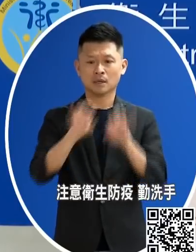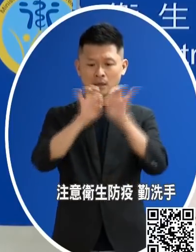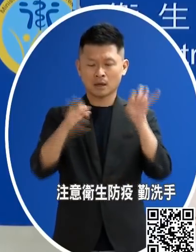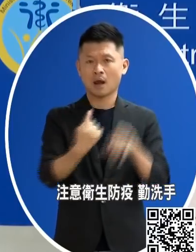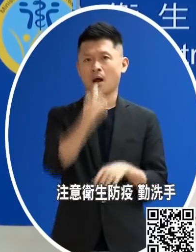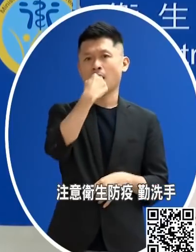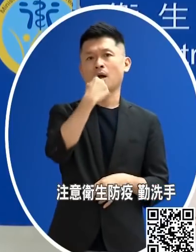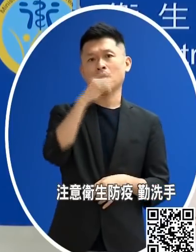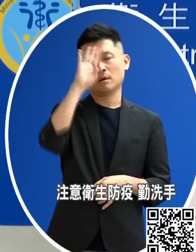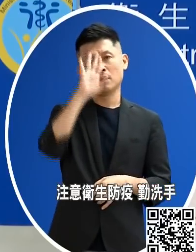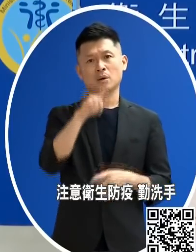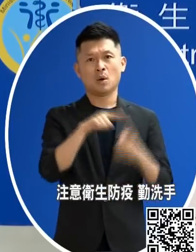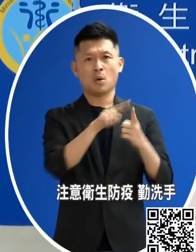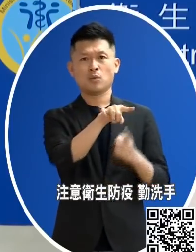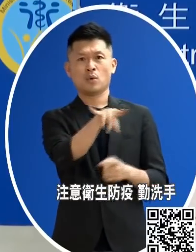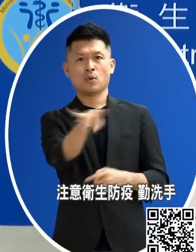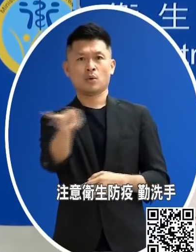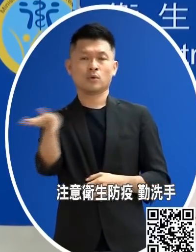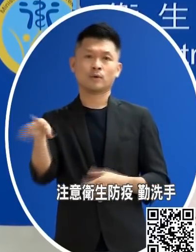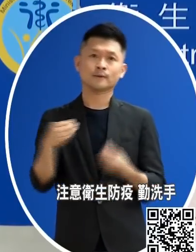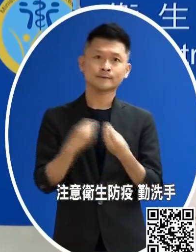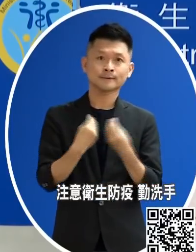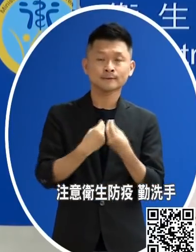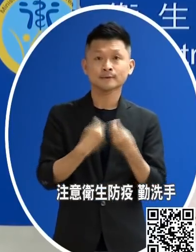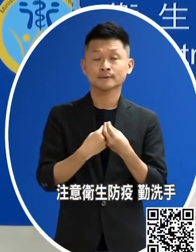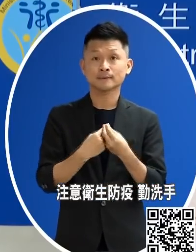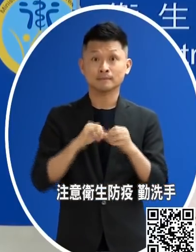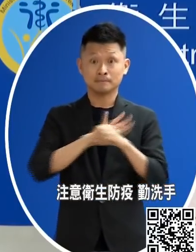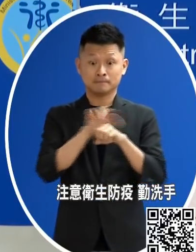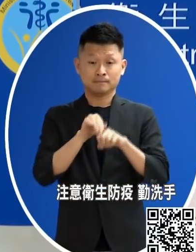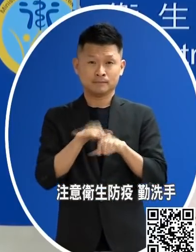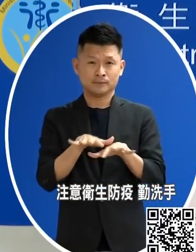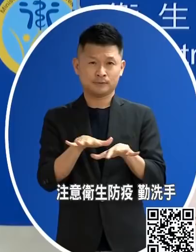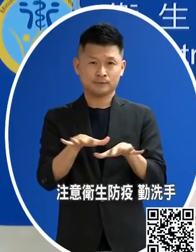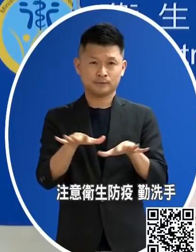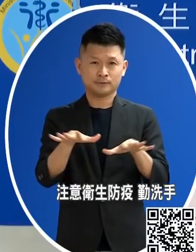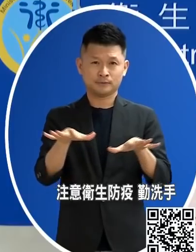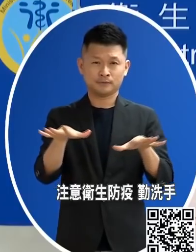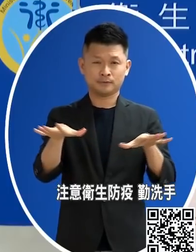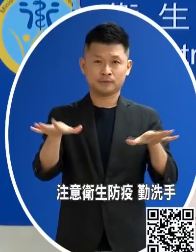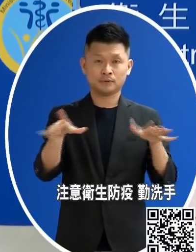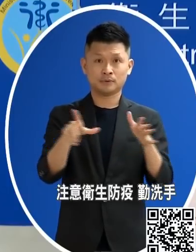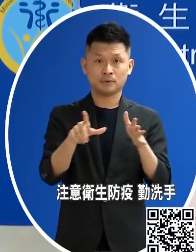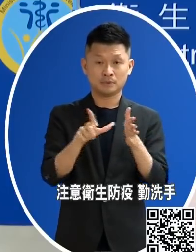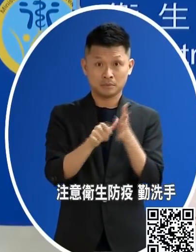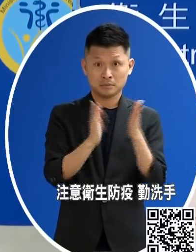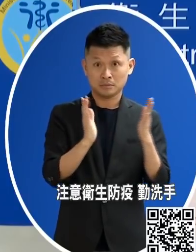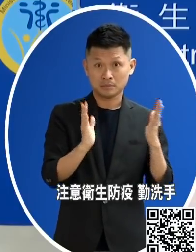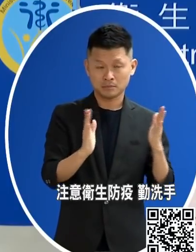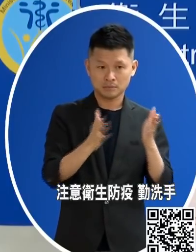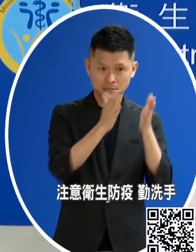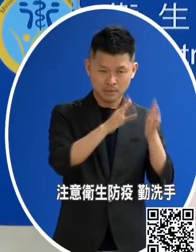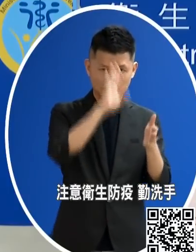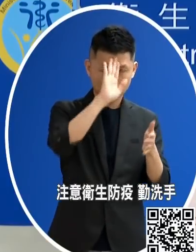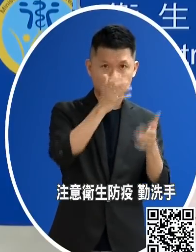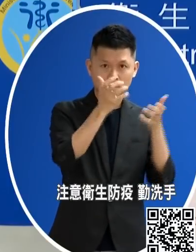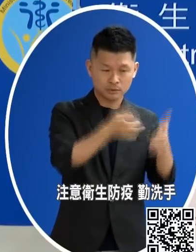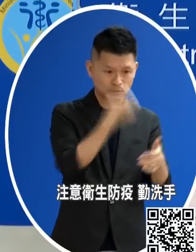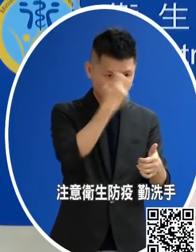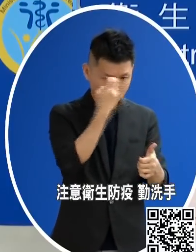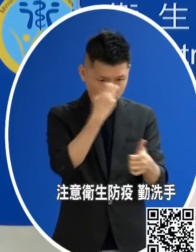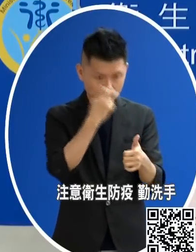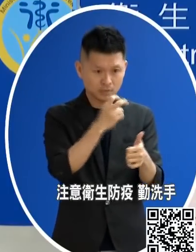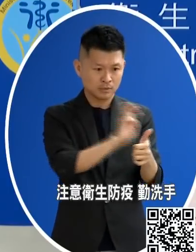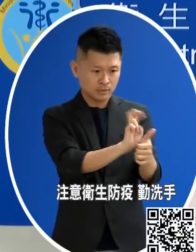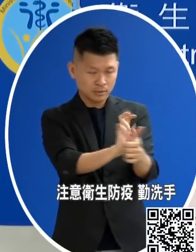哈，那所以我们在这波疫情开始不久，我们就对于这些重症病患的照护，那